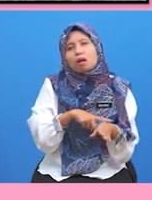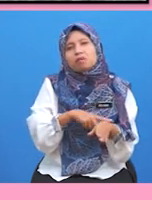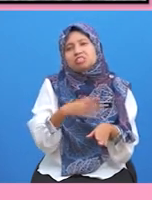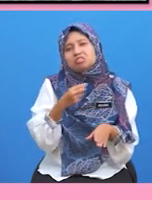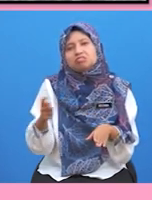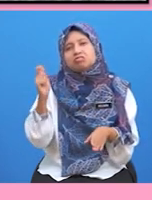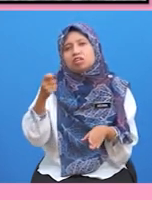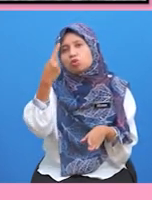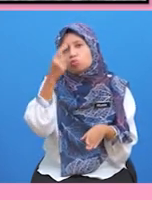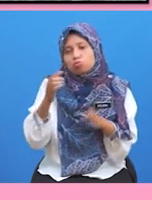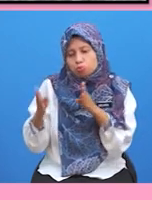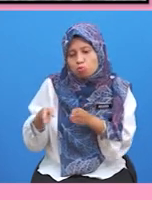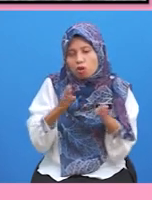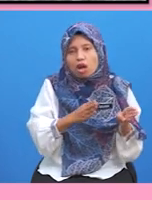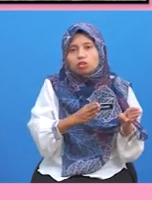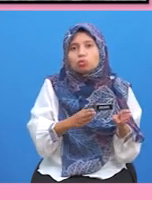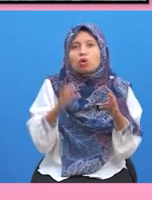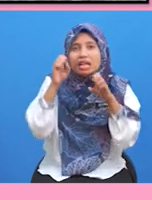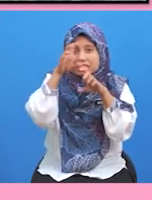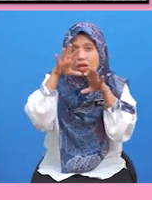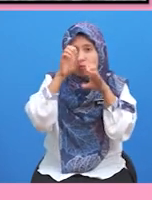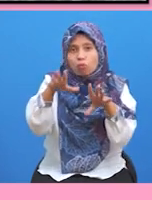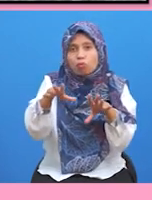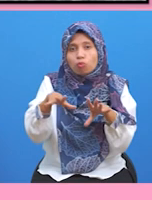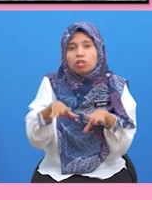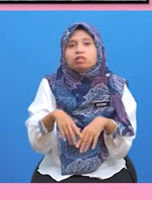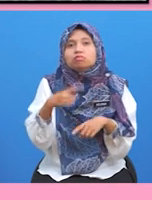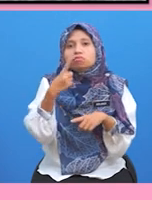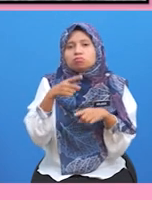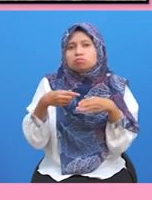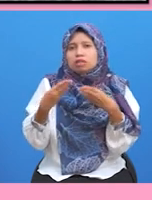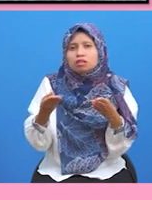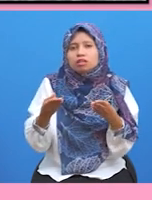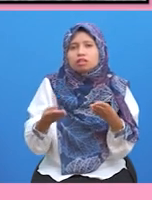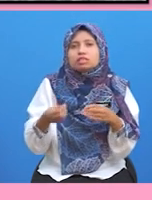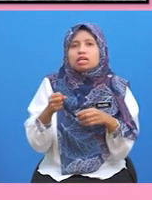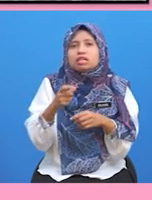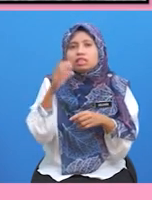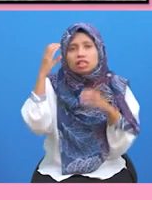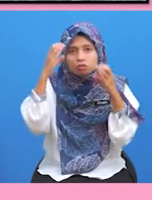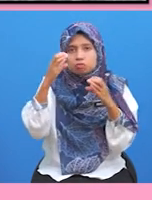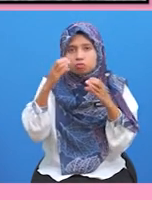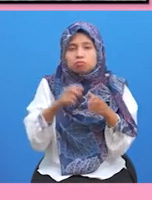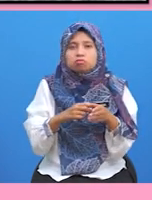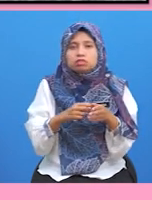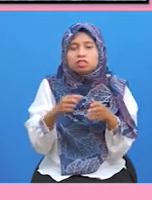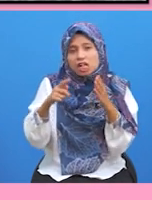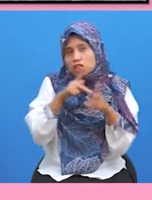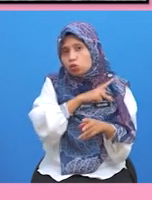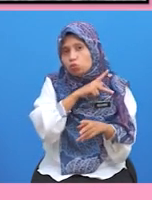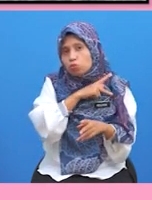untuk mengatur demonstrasi menentang penyerahan Sarawak. Cikgu Ajibah Abul mengetuai kaum